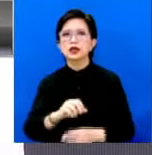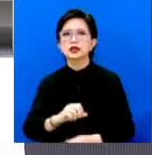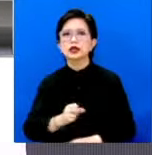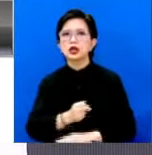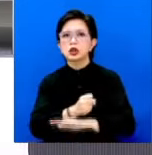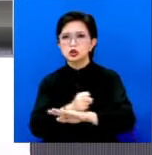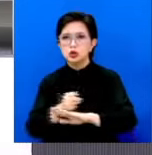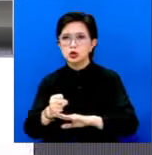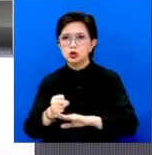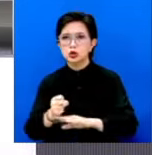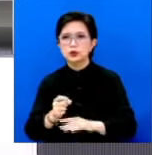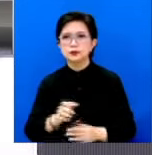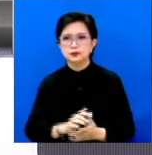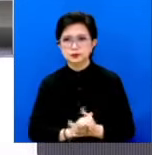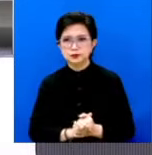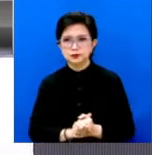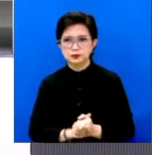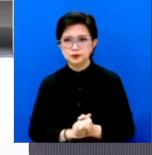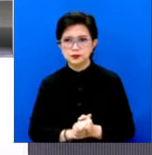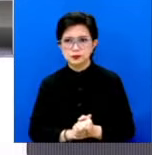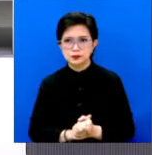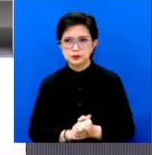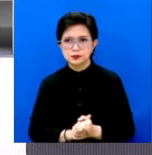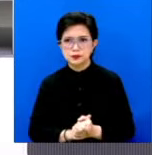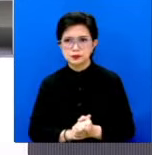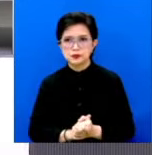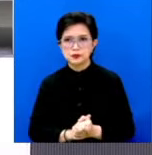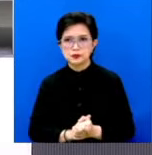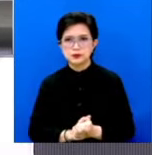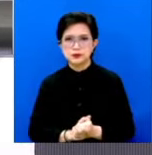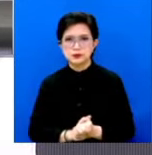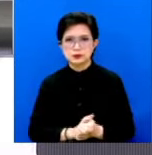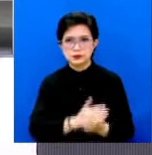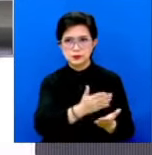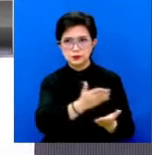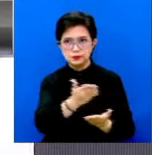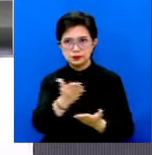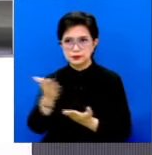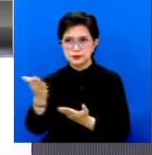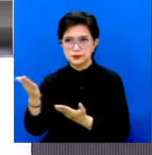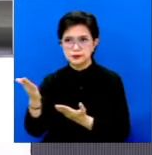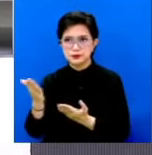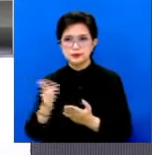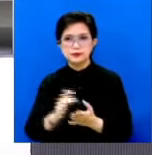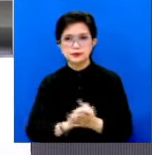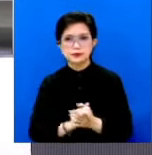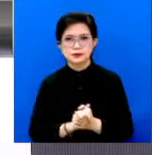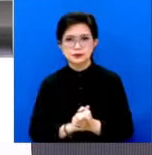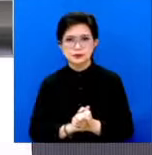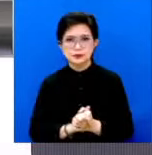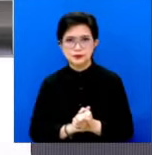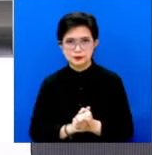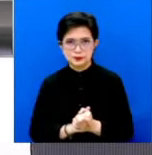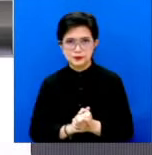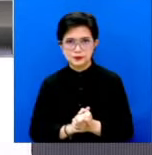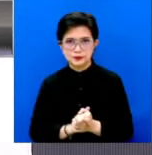Tala Lazarus, ini nemoi, tibusu nemoi.